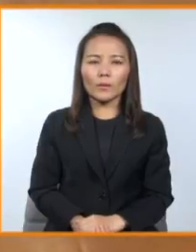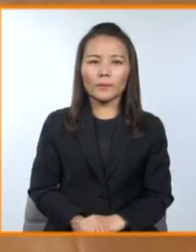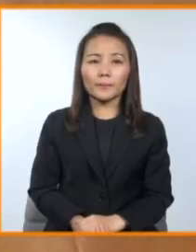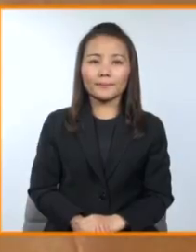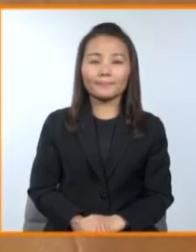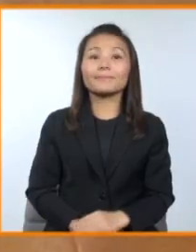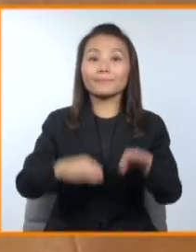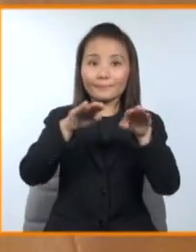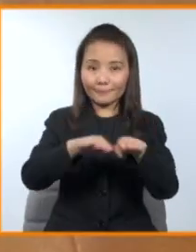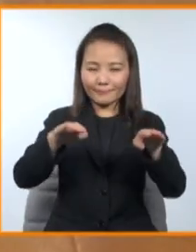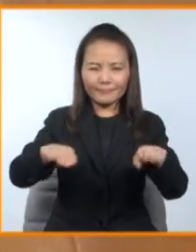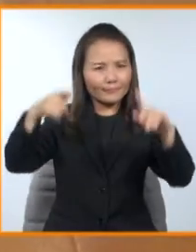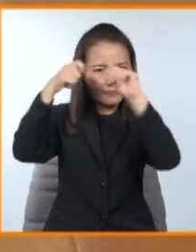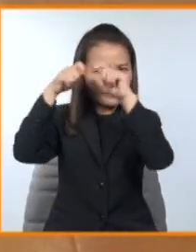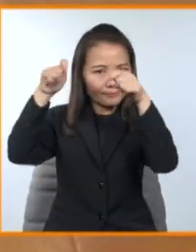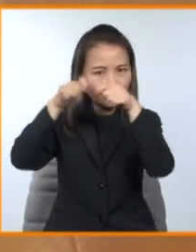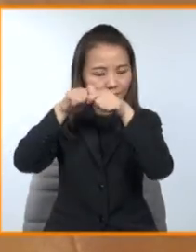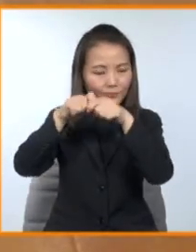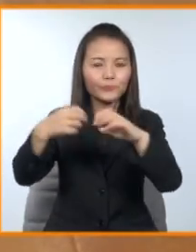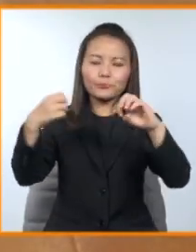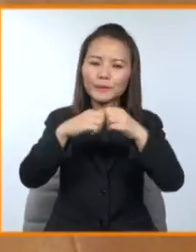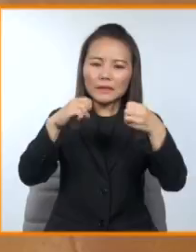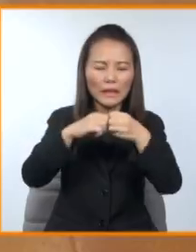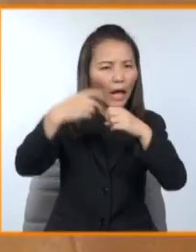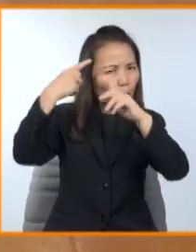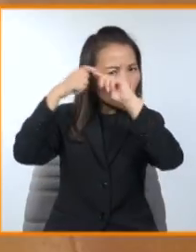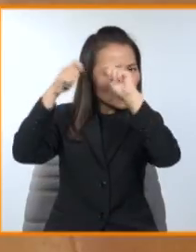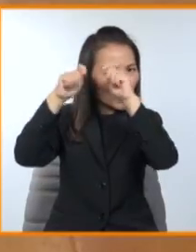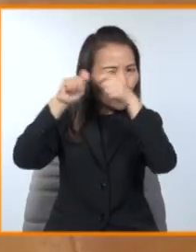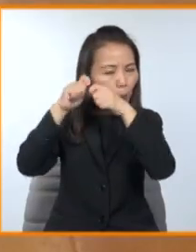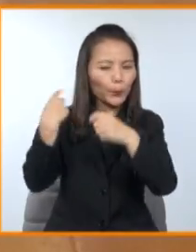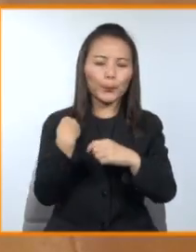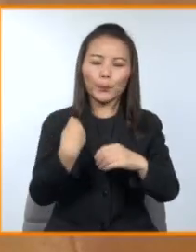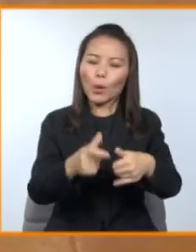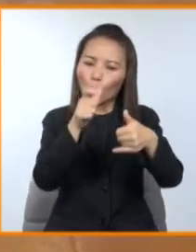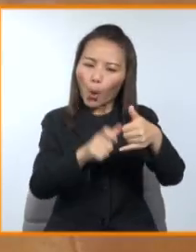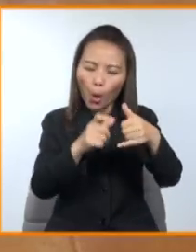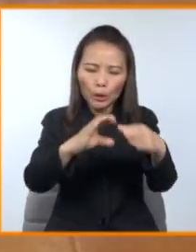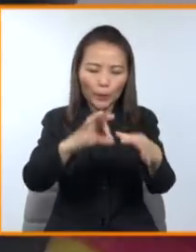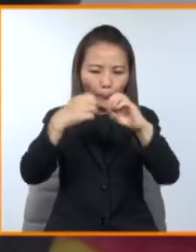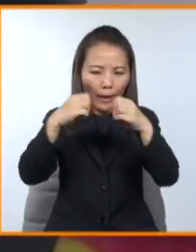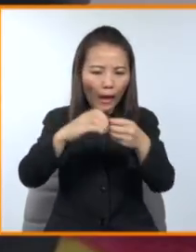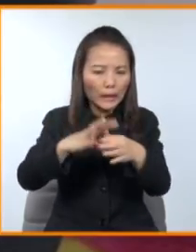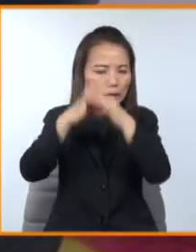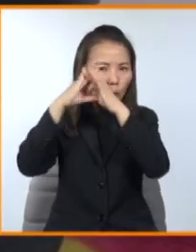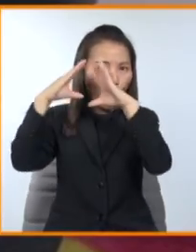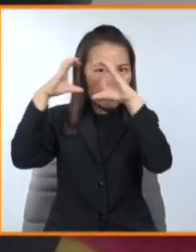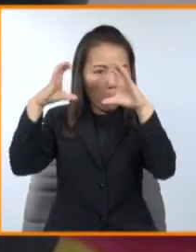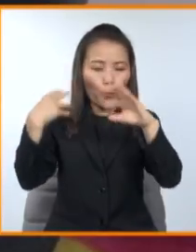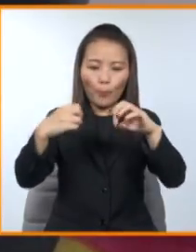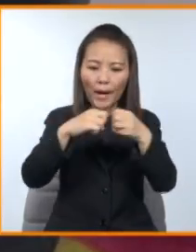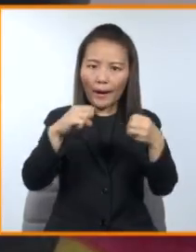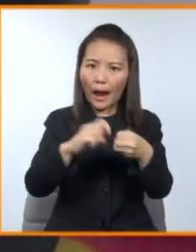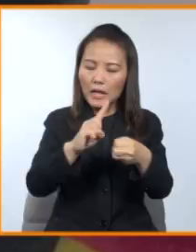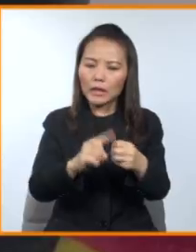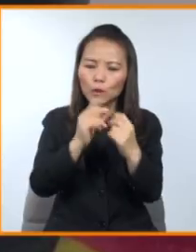เด็กออทิสติกหรือเด็กที่มีภาวะออทิซึมนั้นคือเด็กที่มีความผิดปกติทางสมองซึ่งส่งผลให้พวกเขามีปัญหาในการท